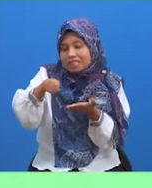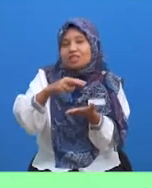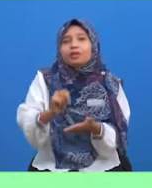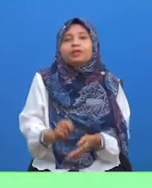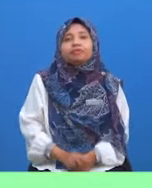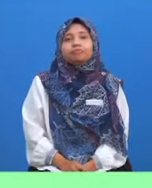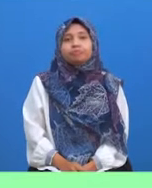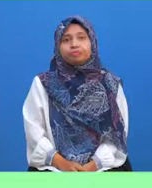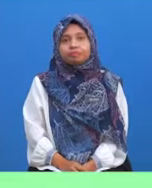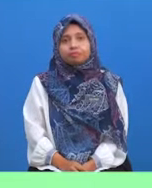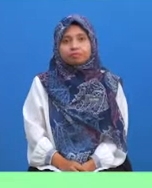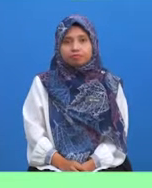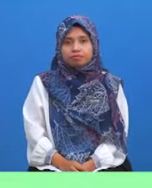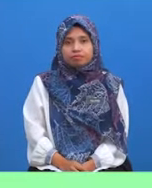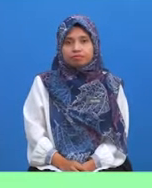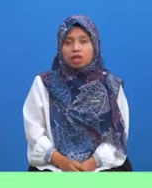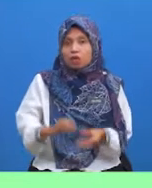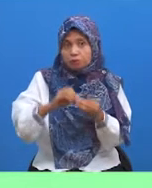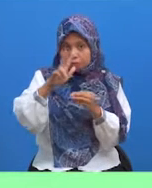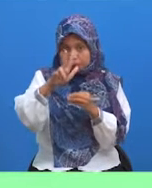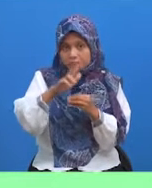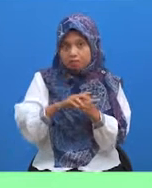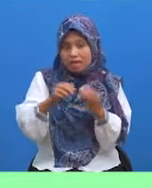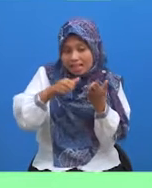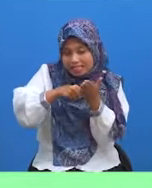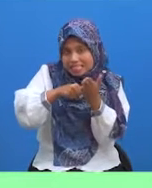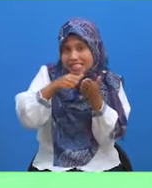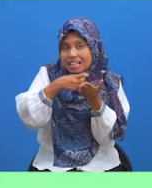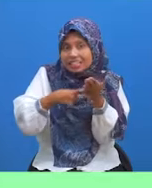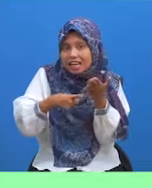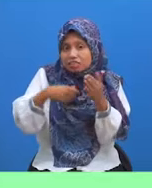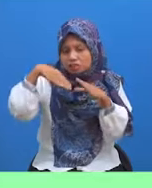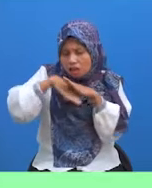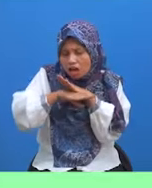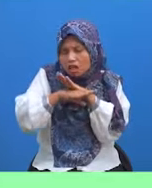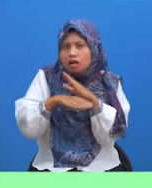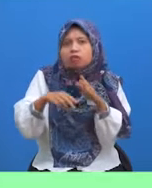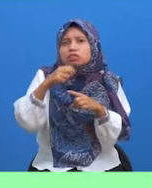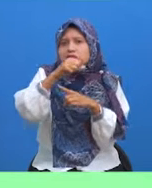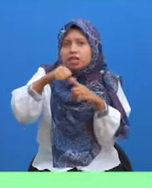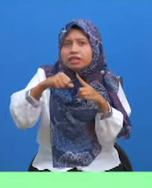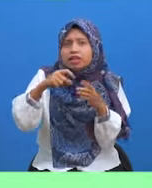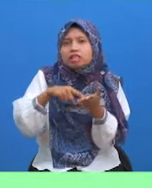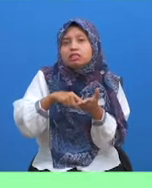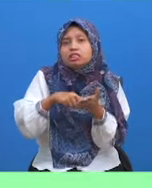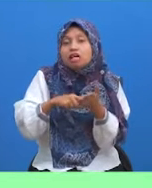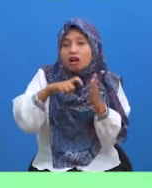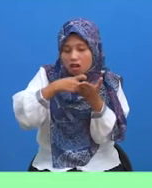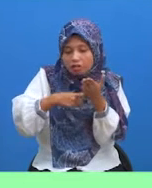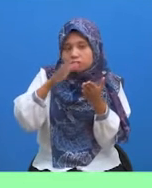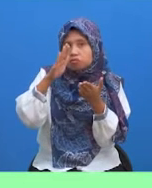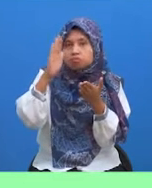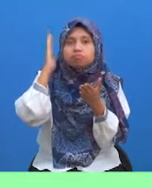yang ketiga desain header dalam situasi ini harga akan turun ke yang